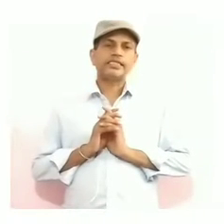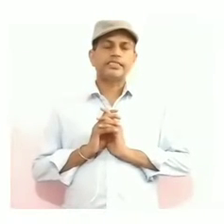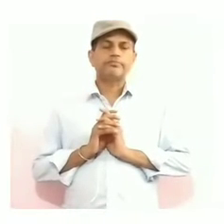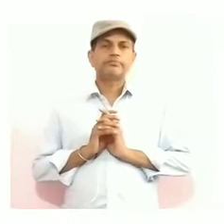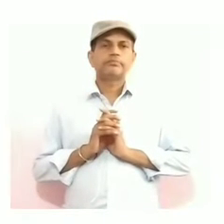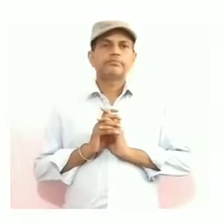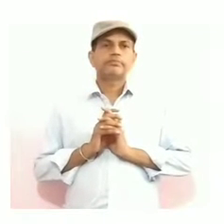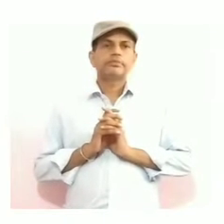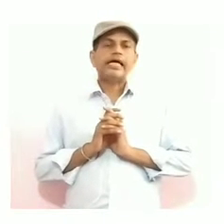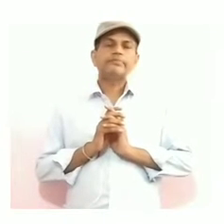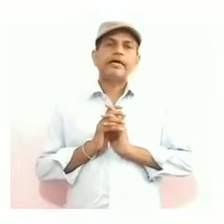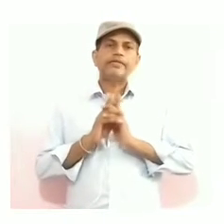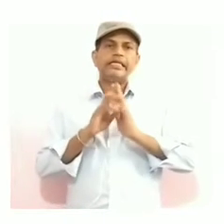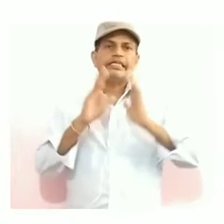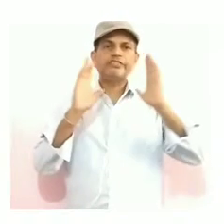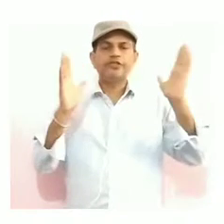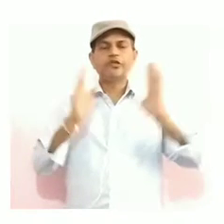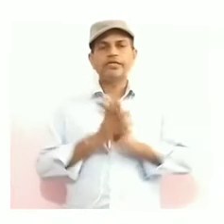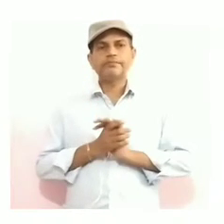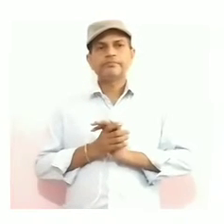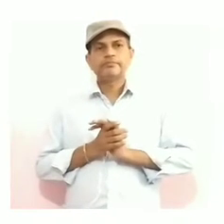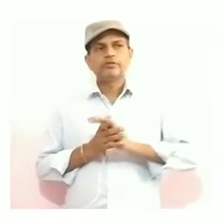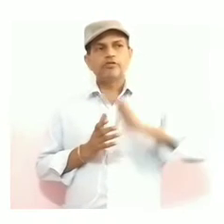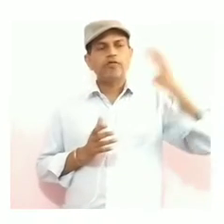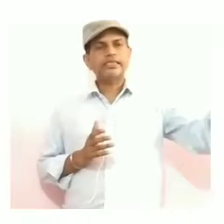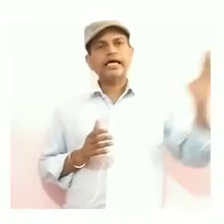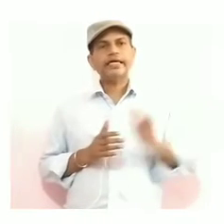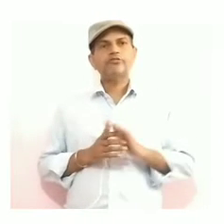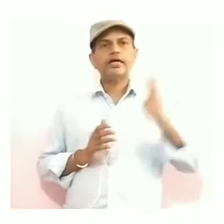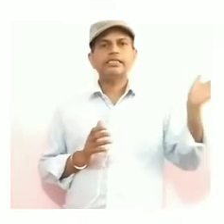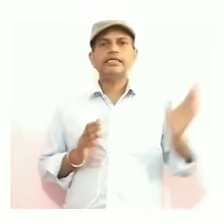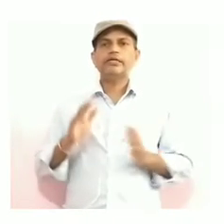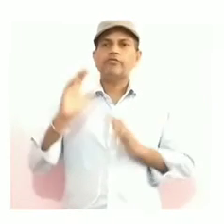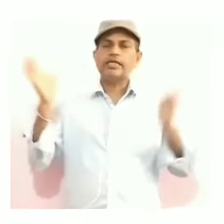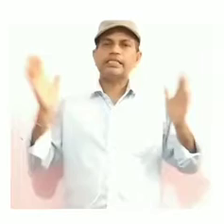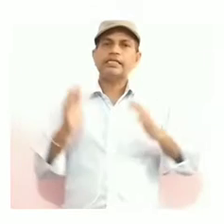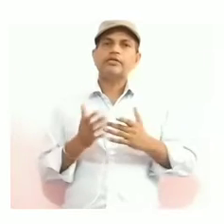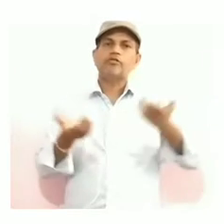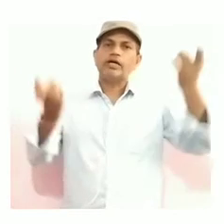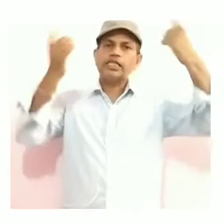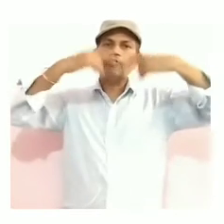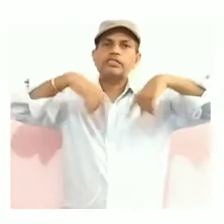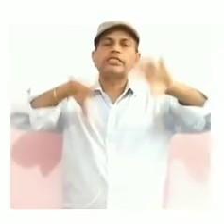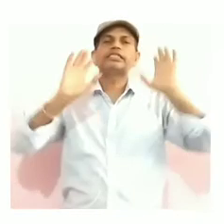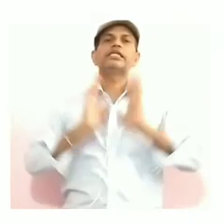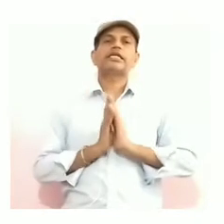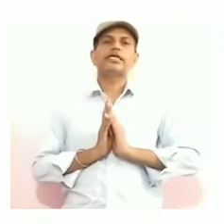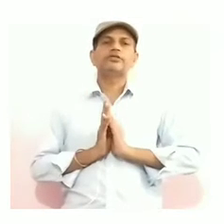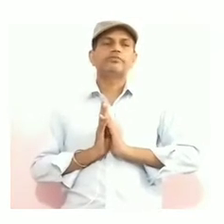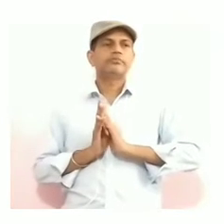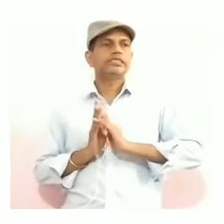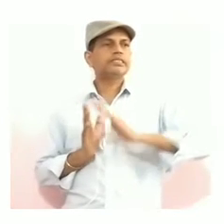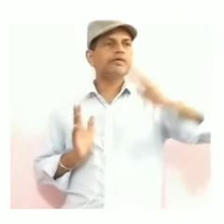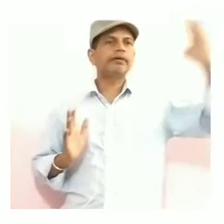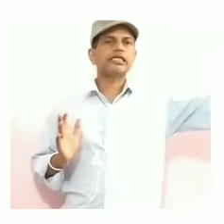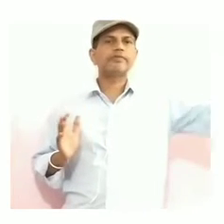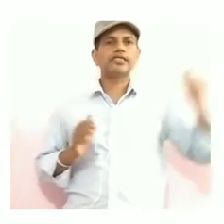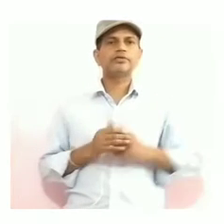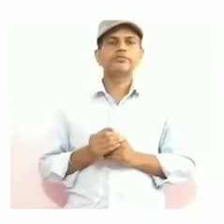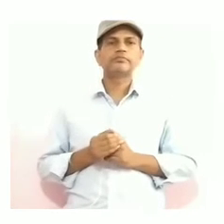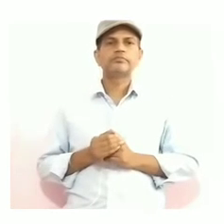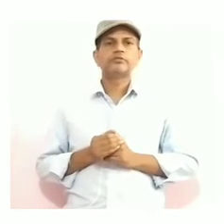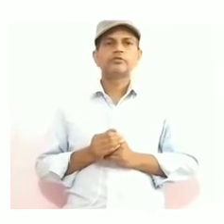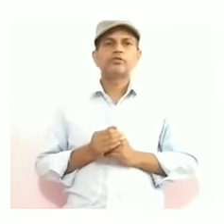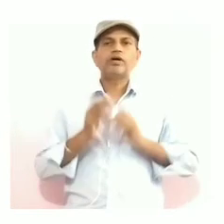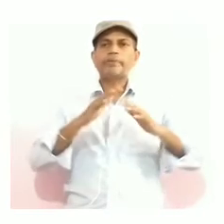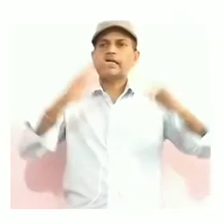वेलकम बैक टू नाटक सर। आज मैं आपके लिए इस वीडियो में वाता है, वाती है, वाते हैं, वाताओं का सेंटेंस लेकर आया हूँ। जैसे मैं बाल